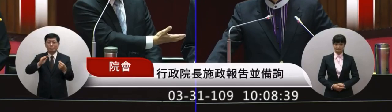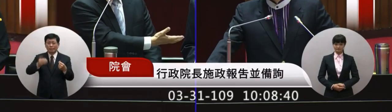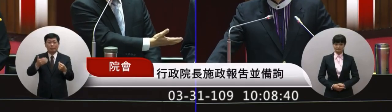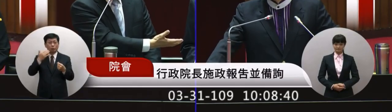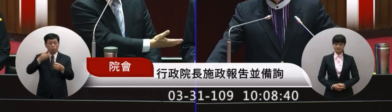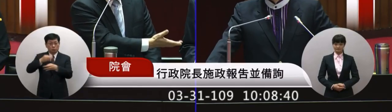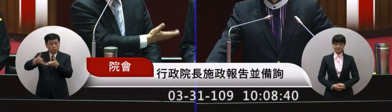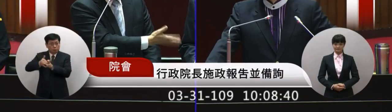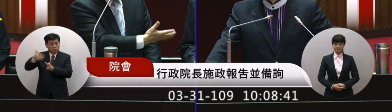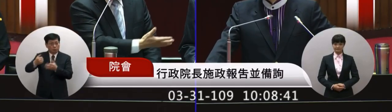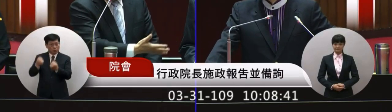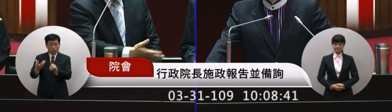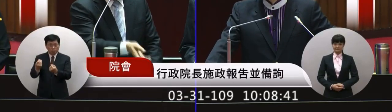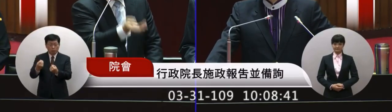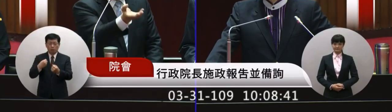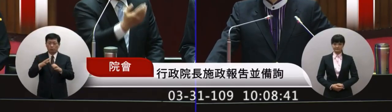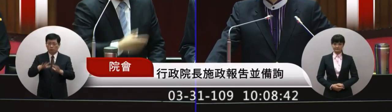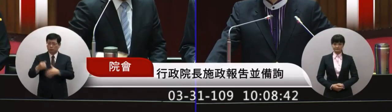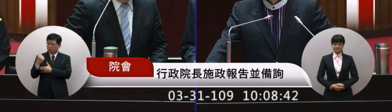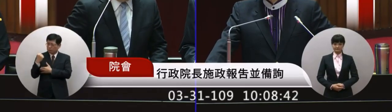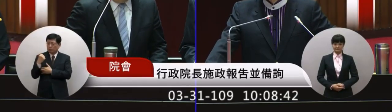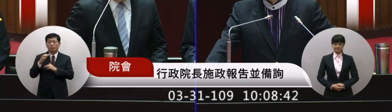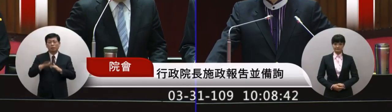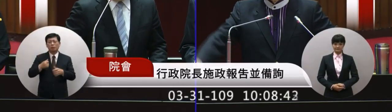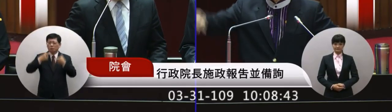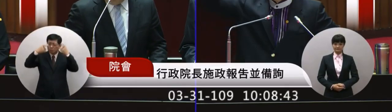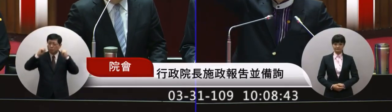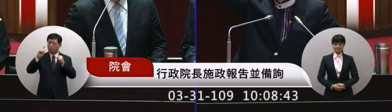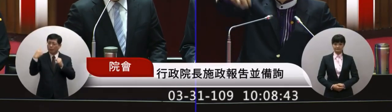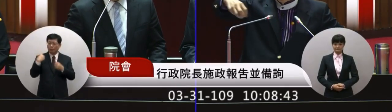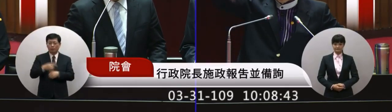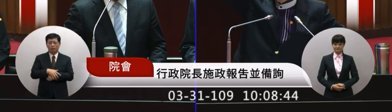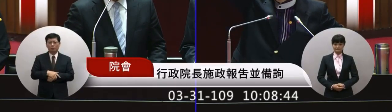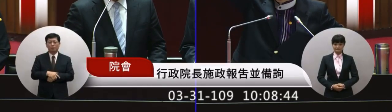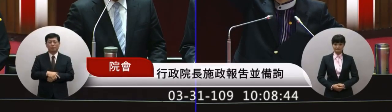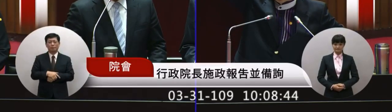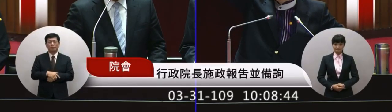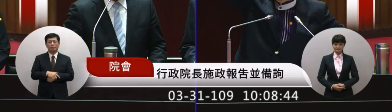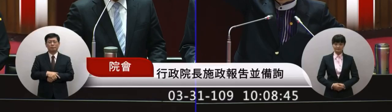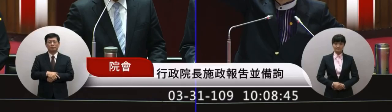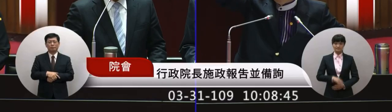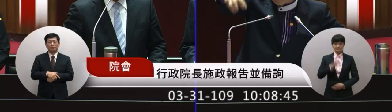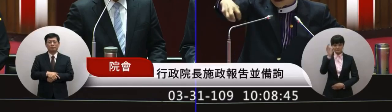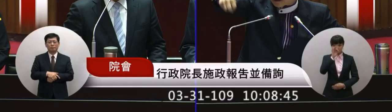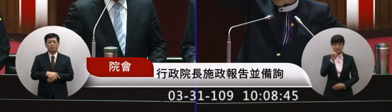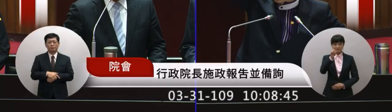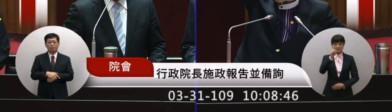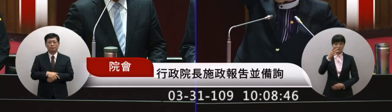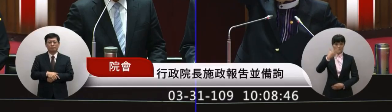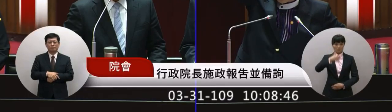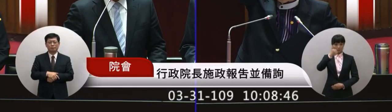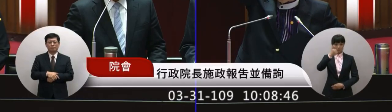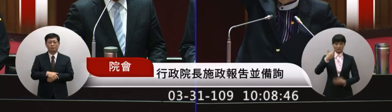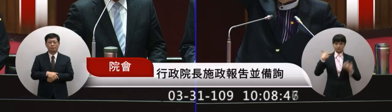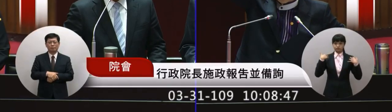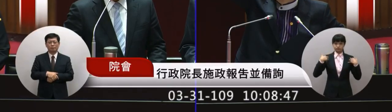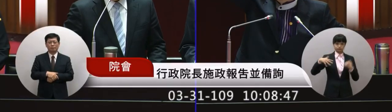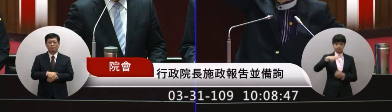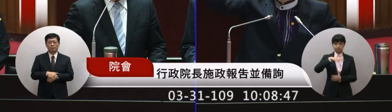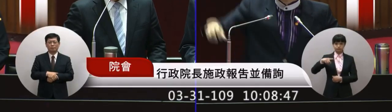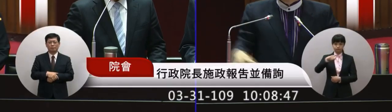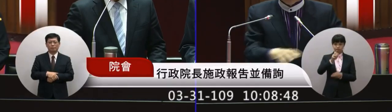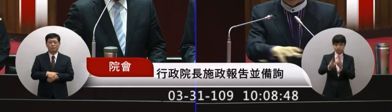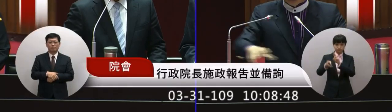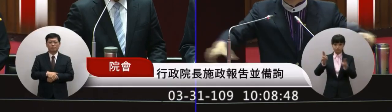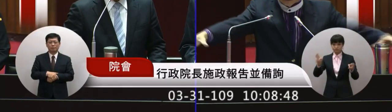若无经济部长兼并，今仔咱靠口罩 来。啊，你干免找一个指挥总指挥，提一个提纲挈领，以